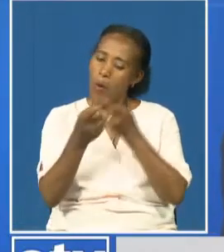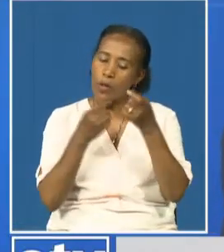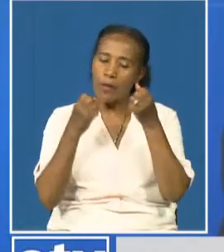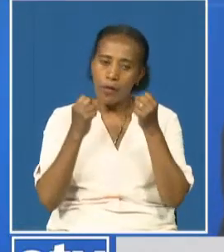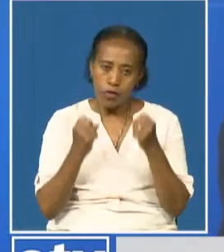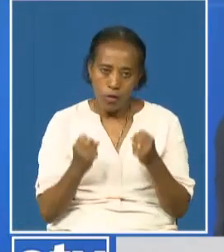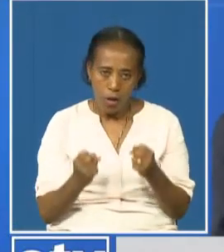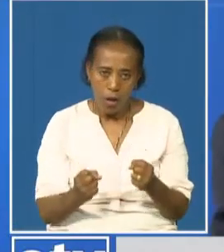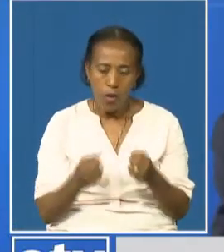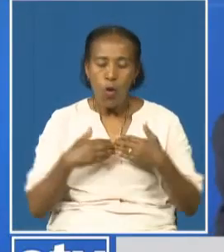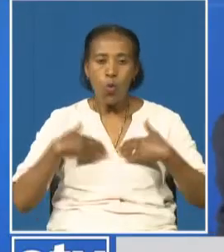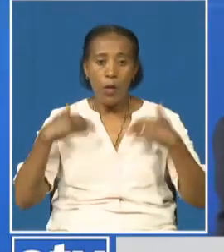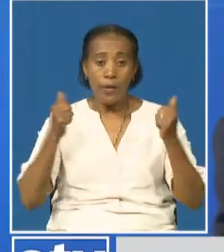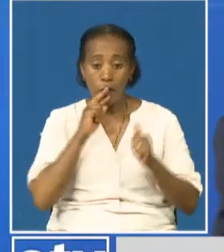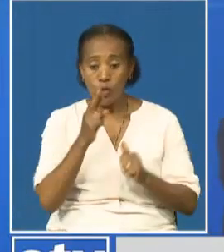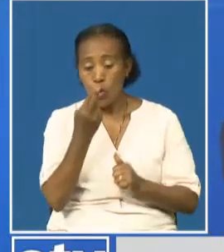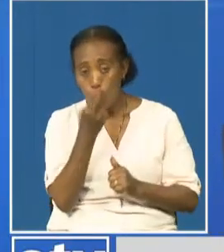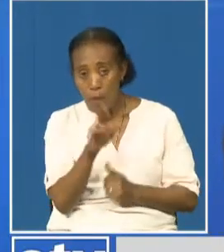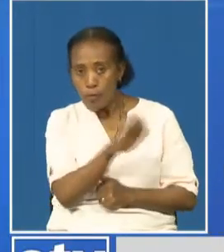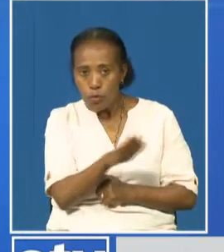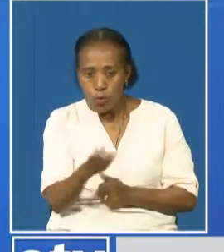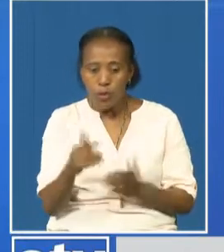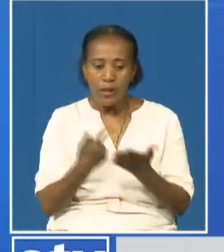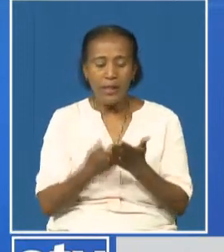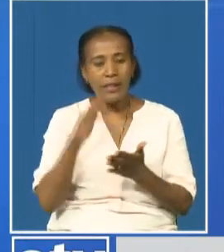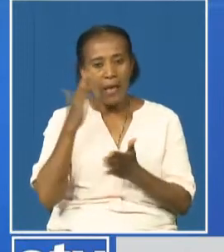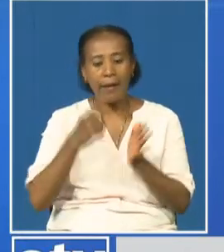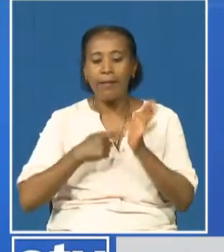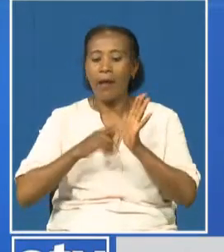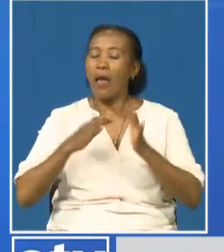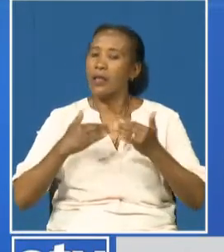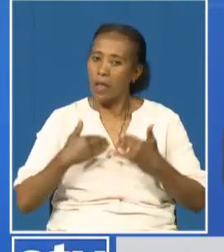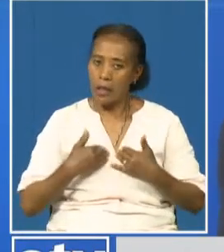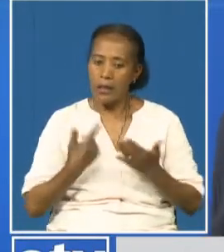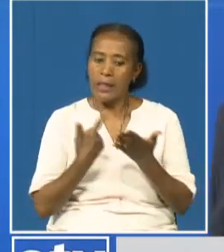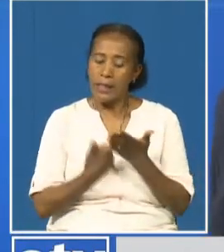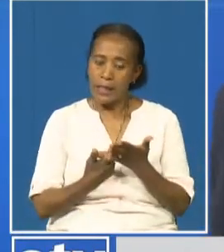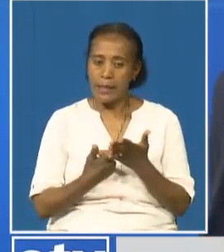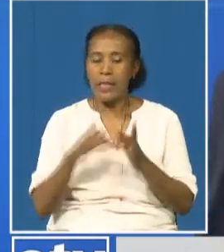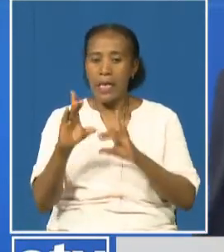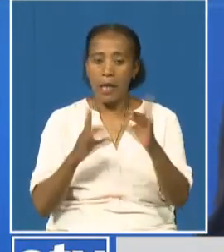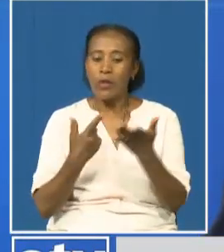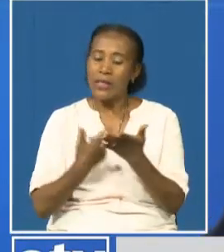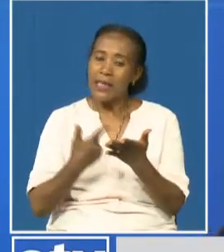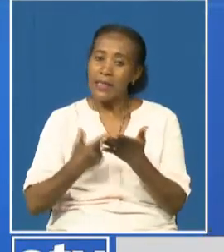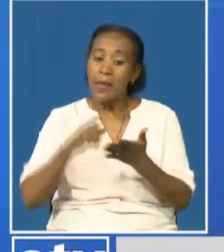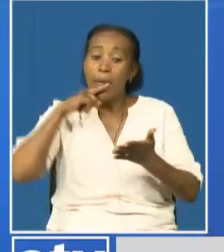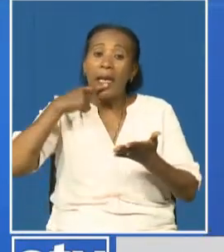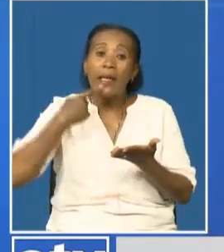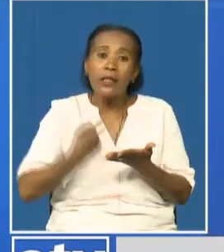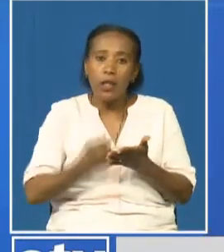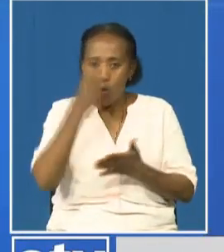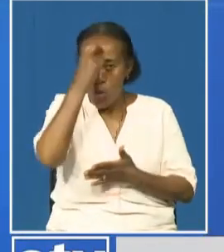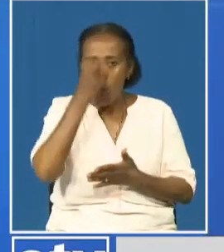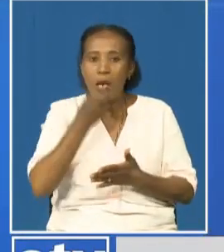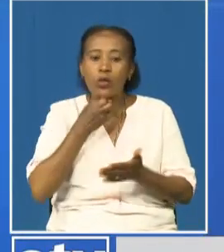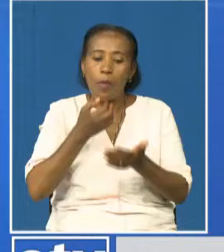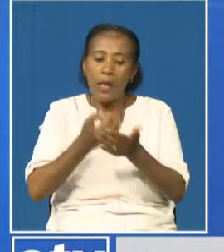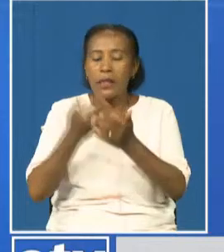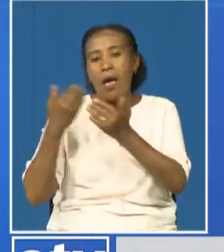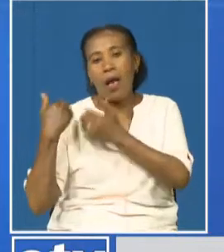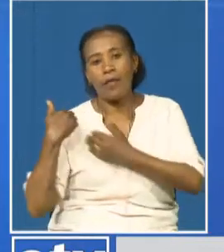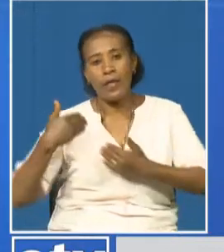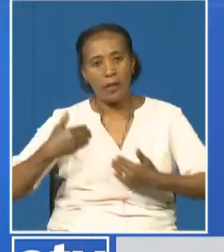መቆጣጠር ይቻላል ወጣቶች ወይም ልጆች እንደዚህ አይነት ተጋላጭነት አላቸው እንደዚህ ካረጉ እንደዚህ አይነት መረጃዎችን ወላጆች የማድረስ